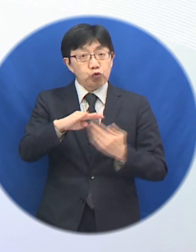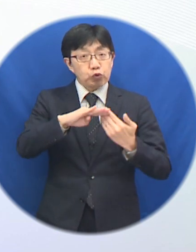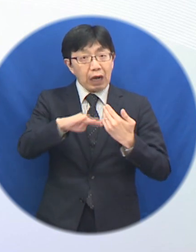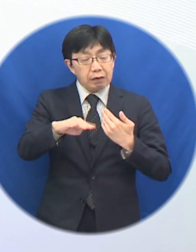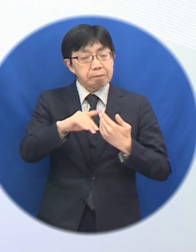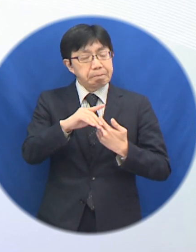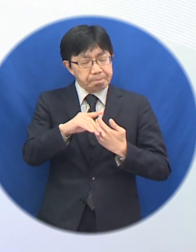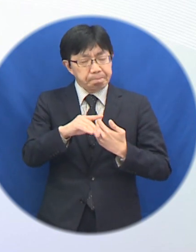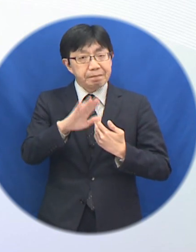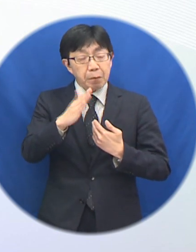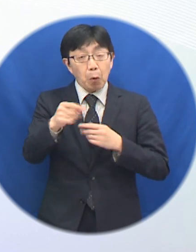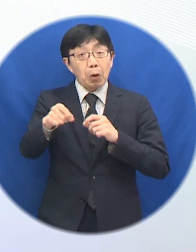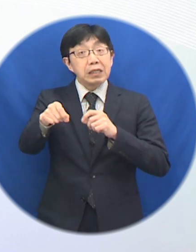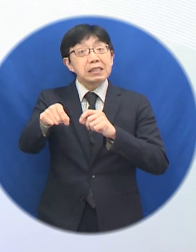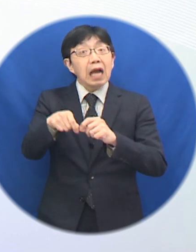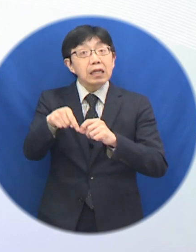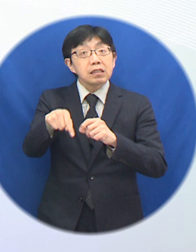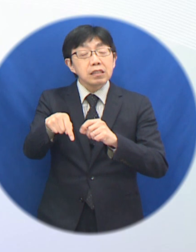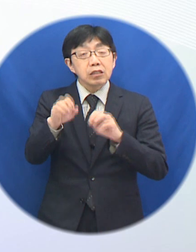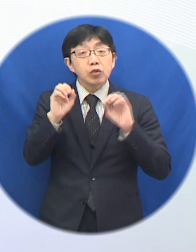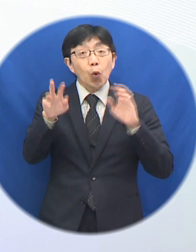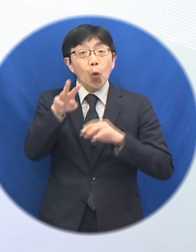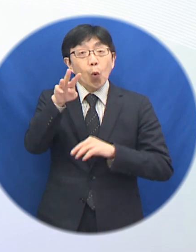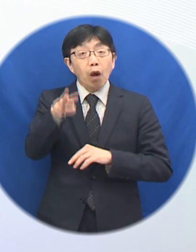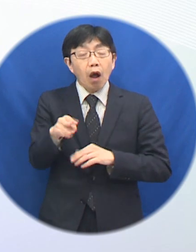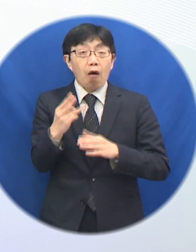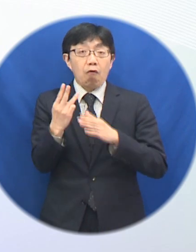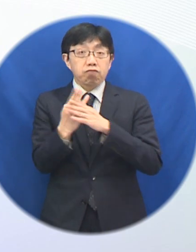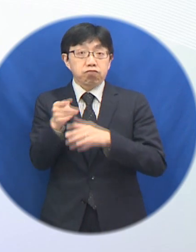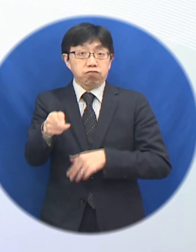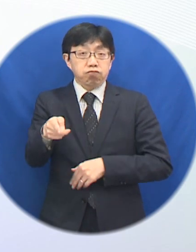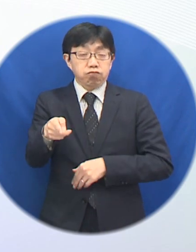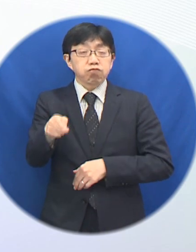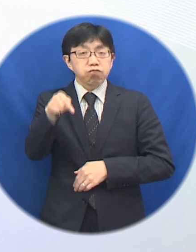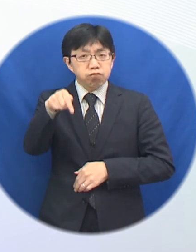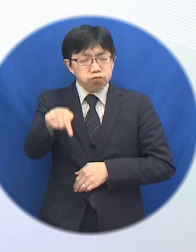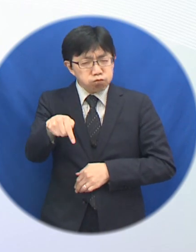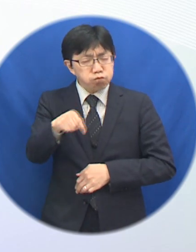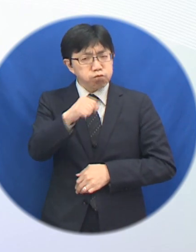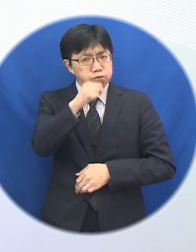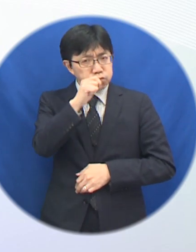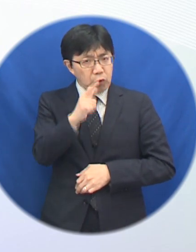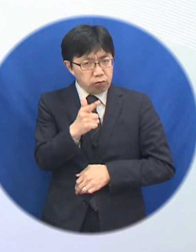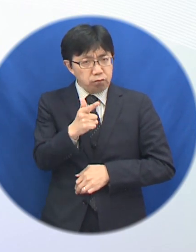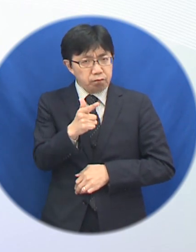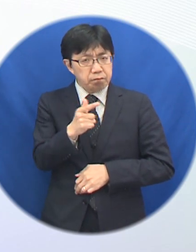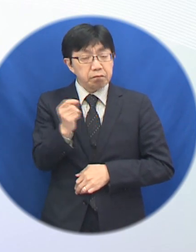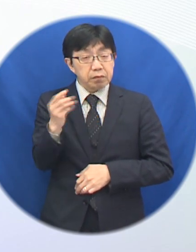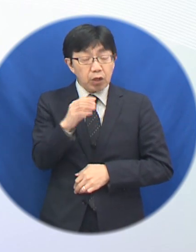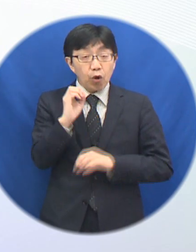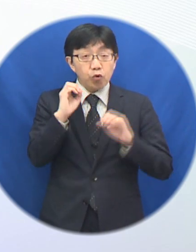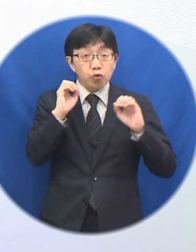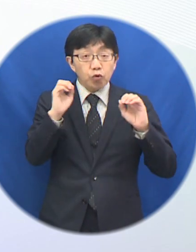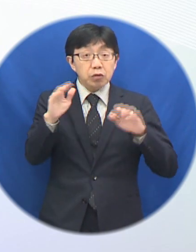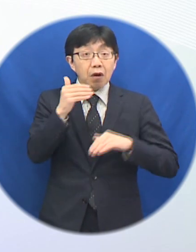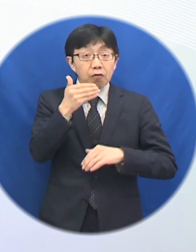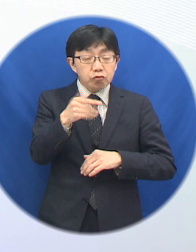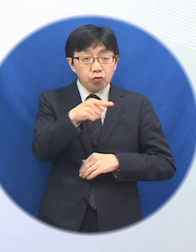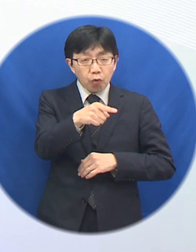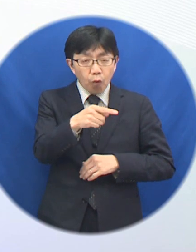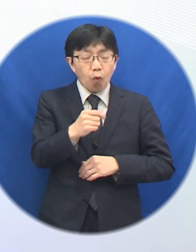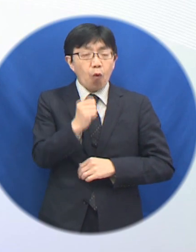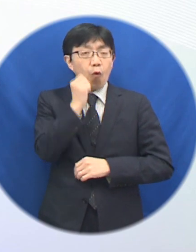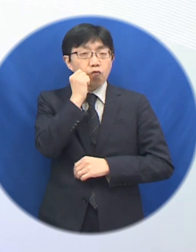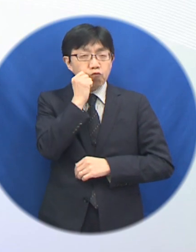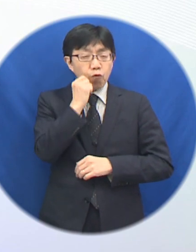にある豊川浴泉さんが利用できないかということで検討を進めまして、また豊島区の公衆浴場組合の皆様ともお話